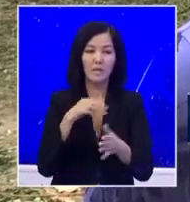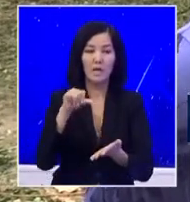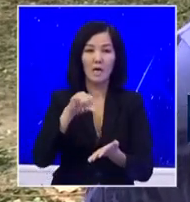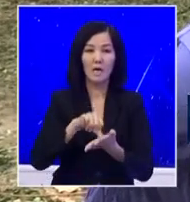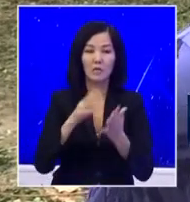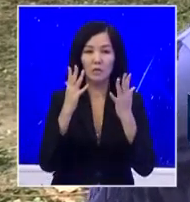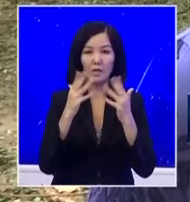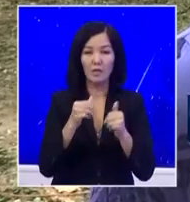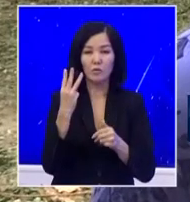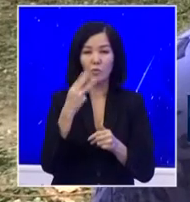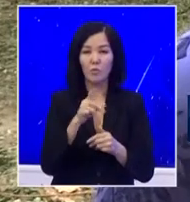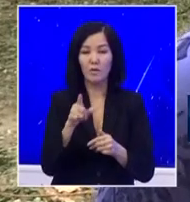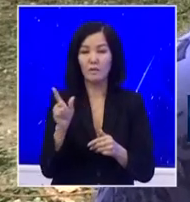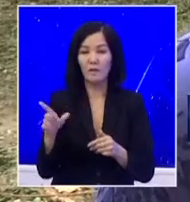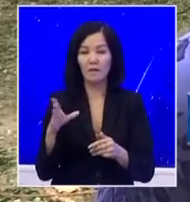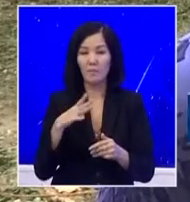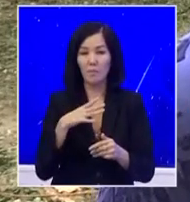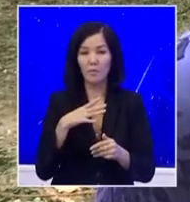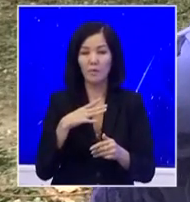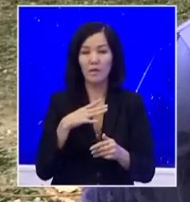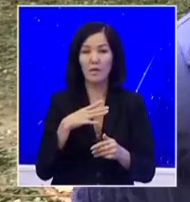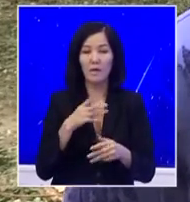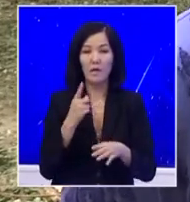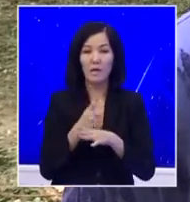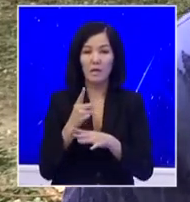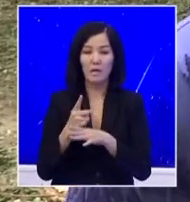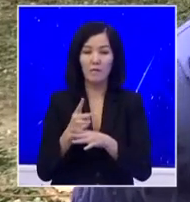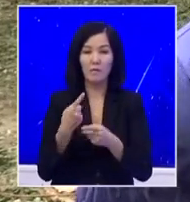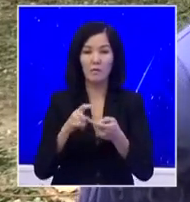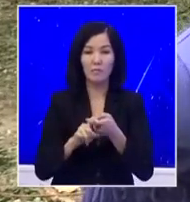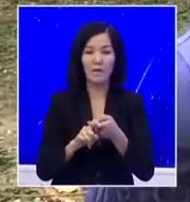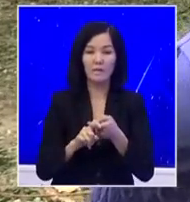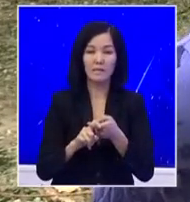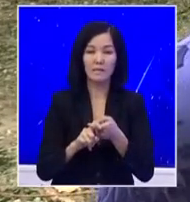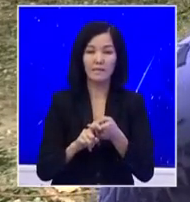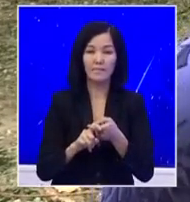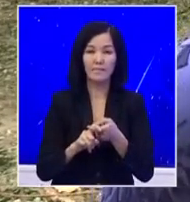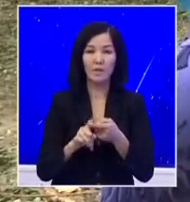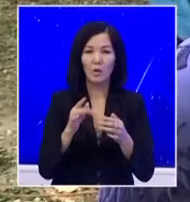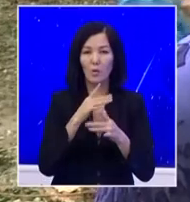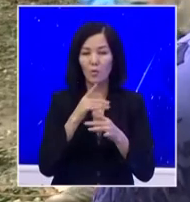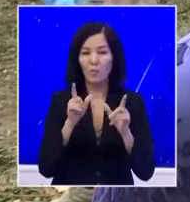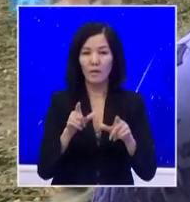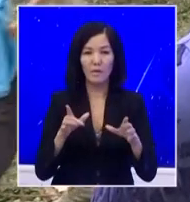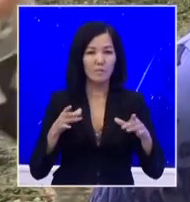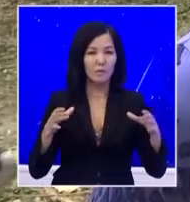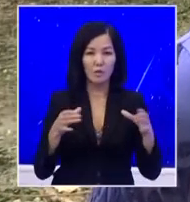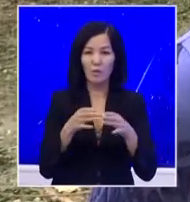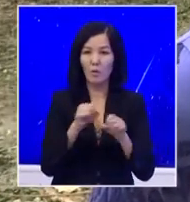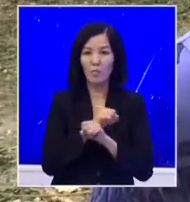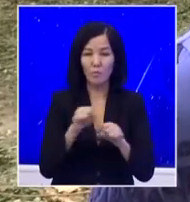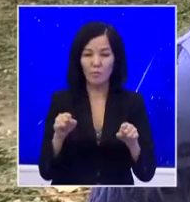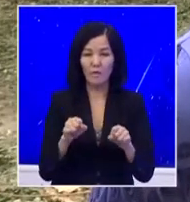Қатысушылар саны 30 адам. Коронавирус пандемиясына орай одан артық жинауға болмайды.